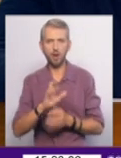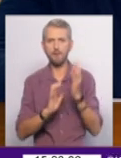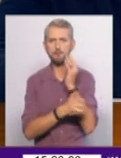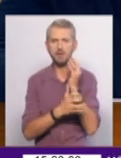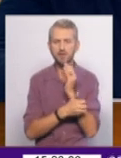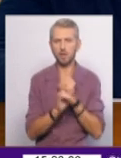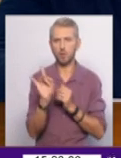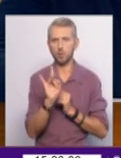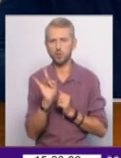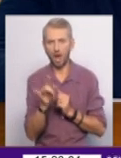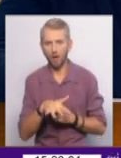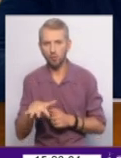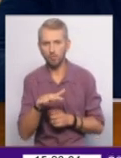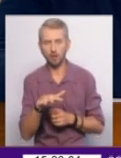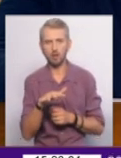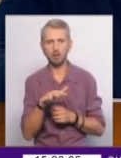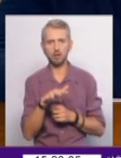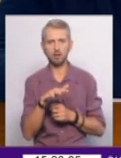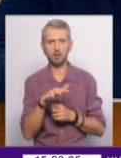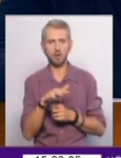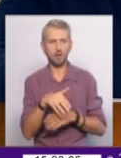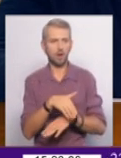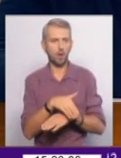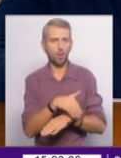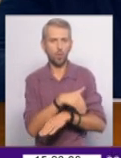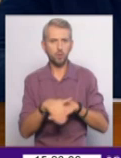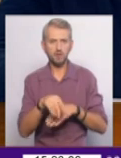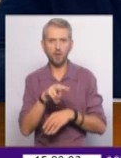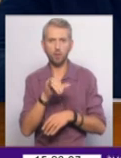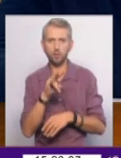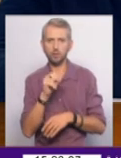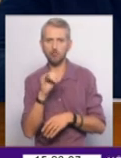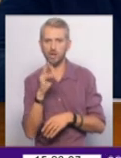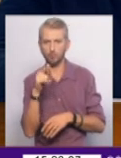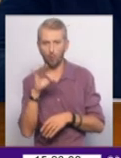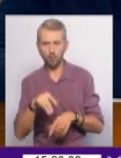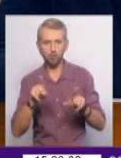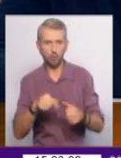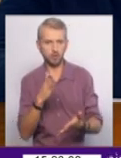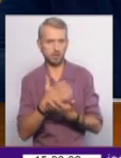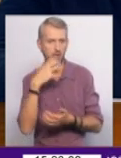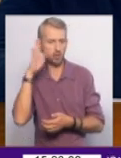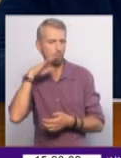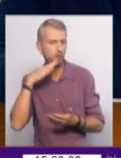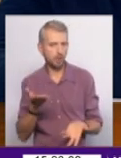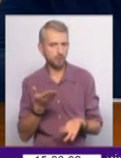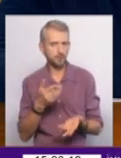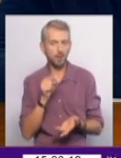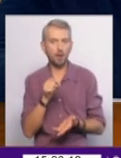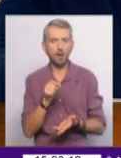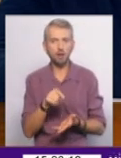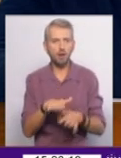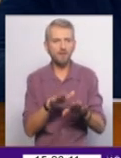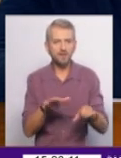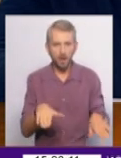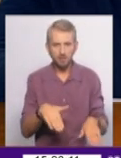Русановке, на Богатой улице Луначарского тоже есть горячая вода. Значит, вы как бы в садиках, у нас